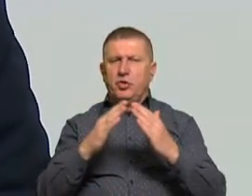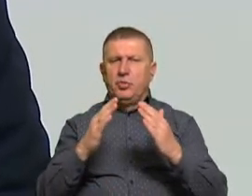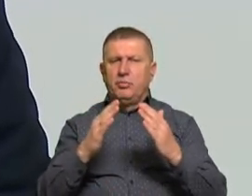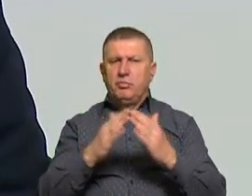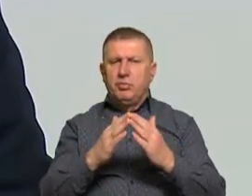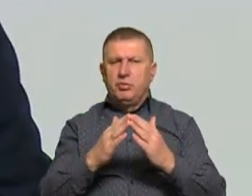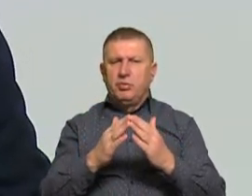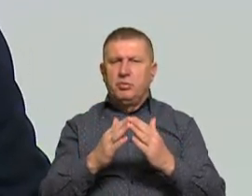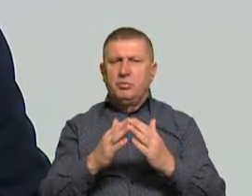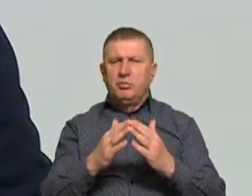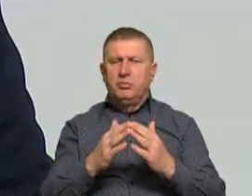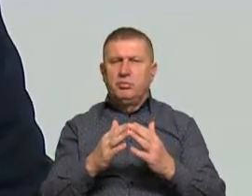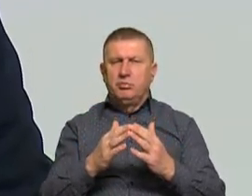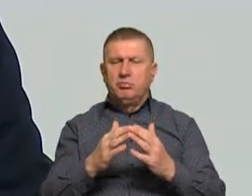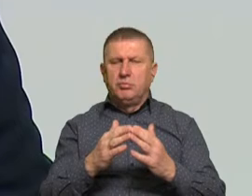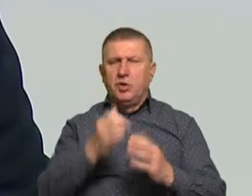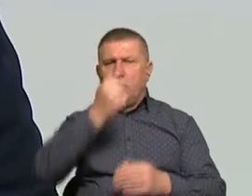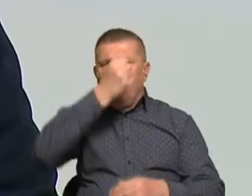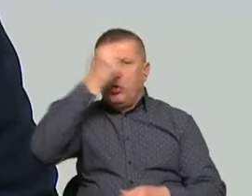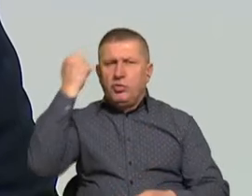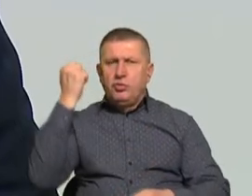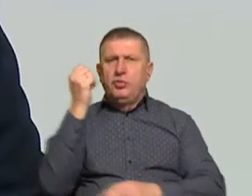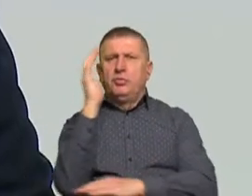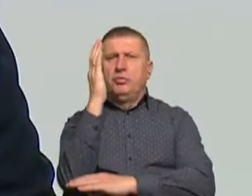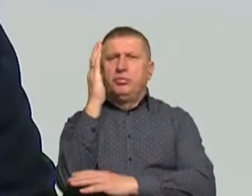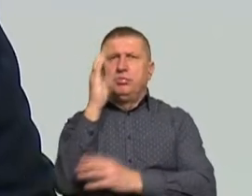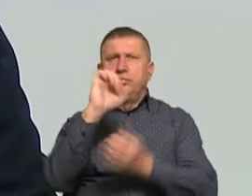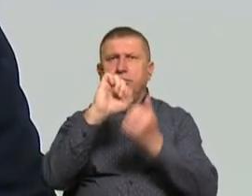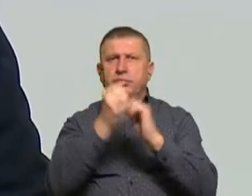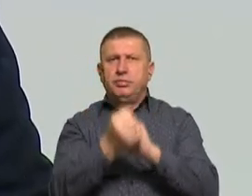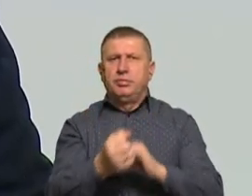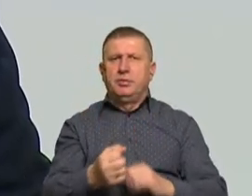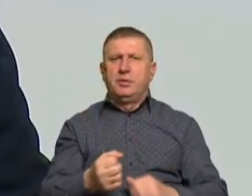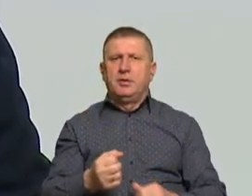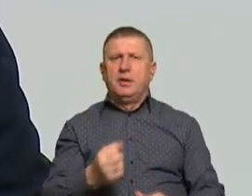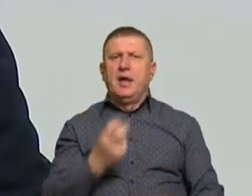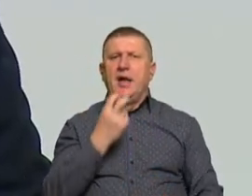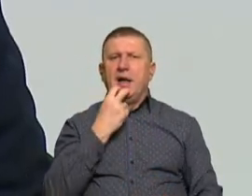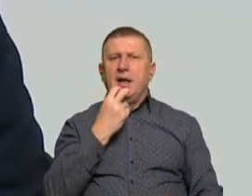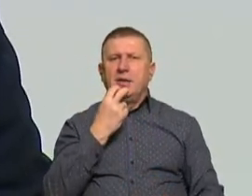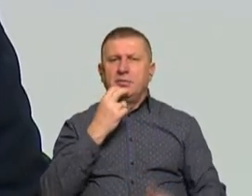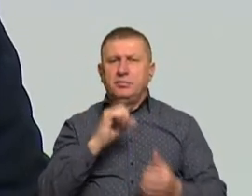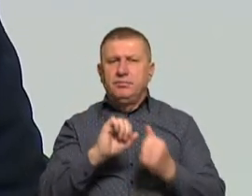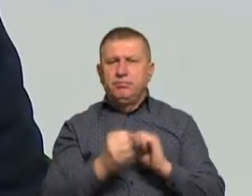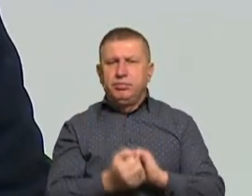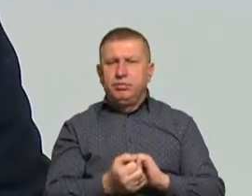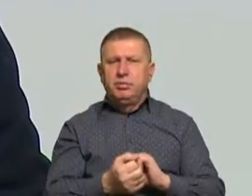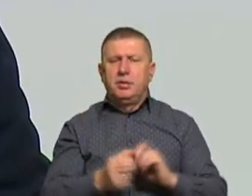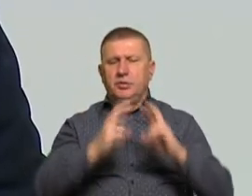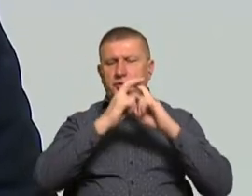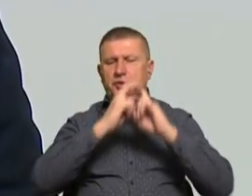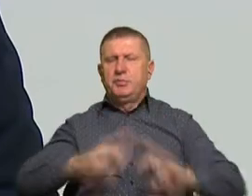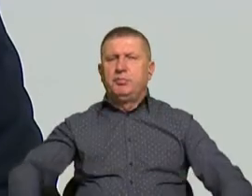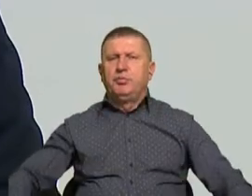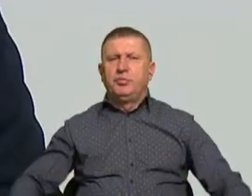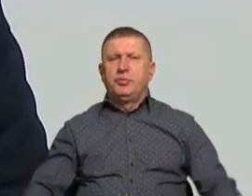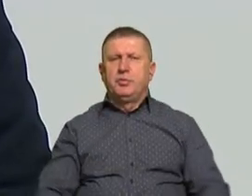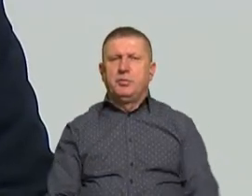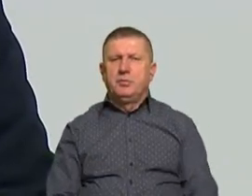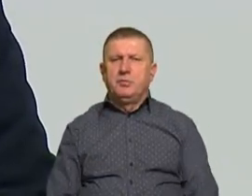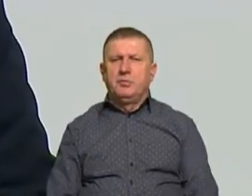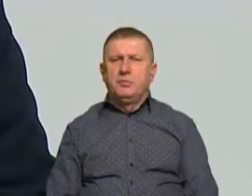zmodernizowany na tyle, że wymieniono stolarkę okienną, że wymieniono instalację elektryczną, został zburzony.